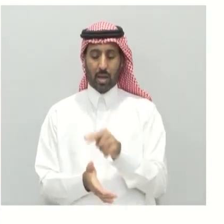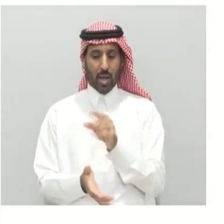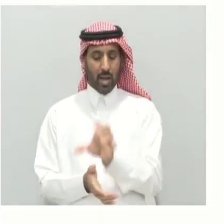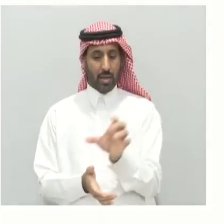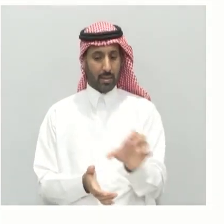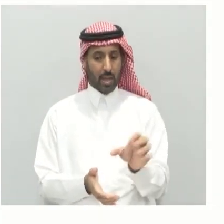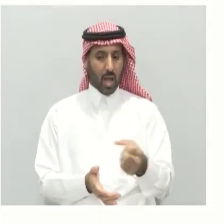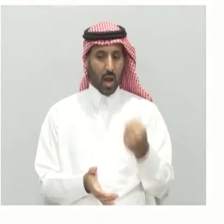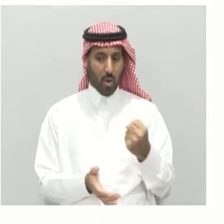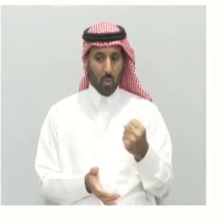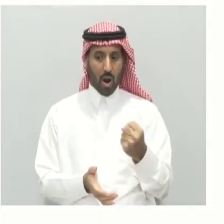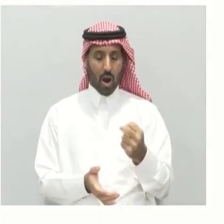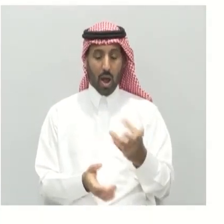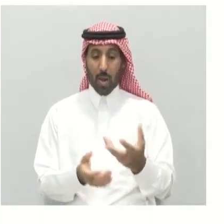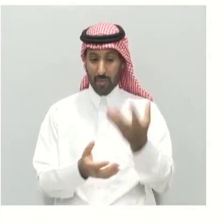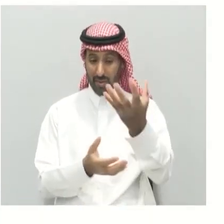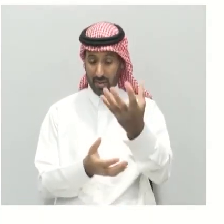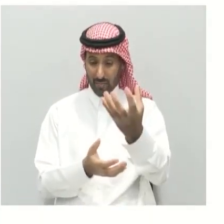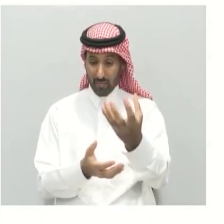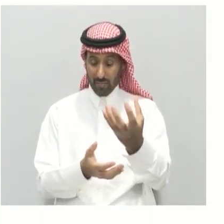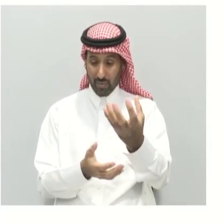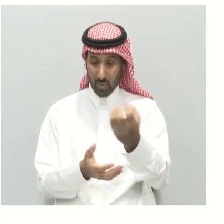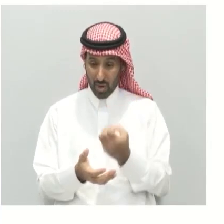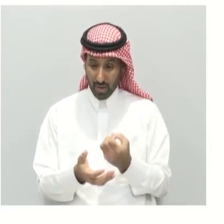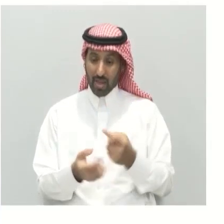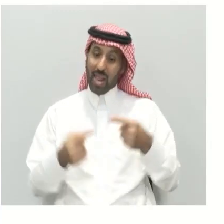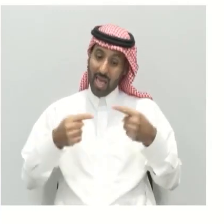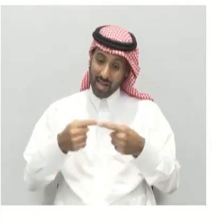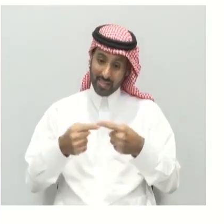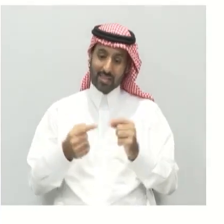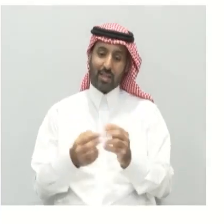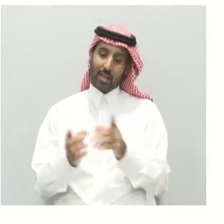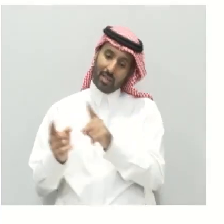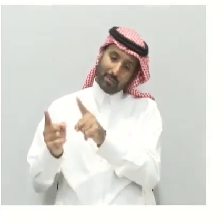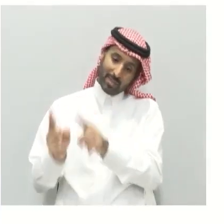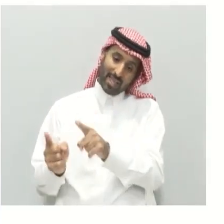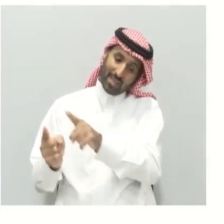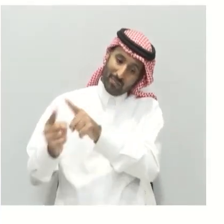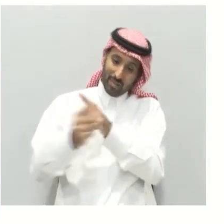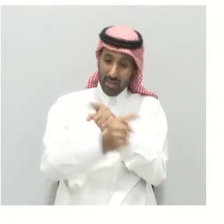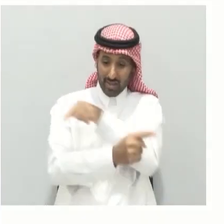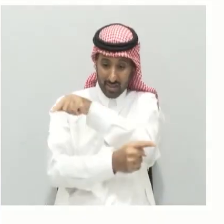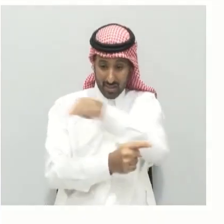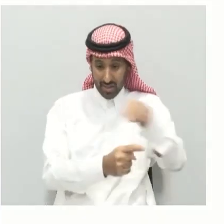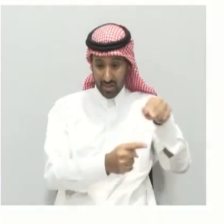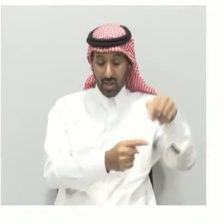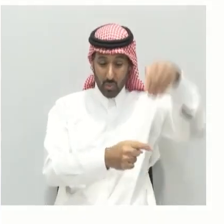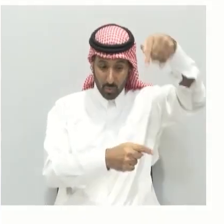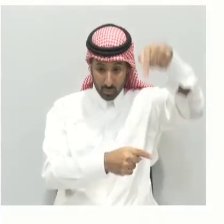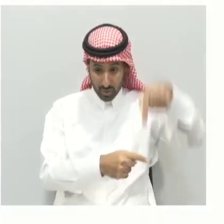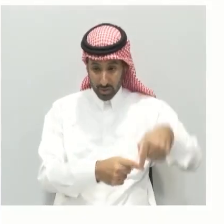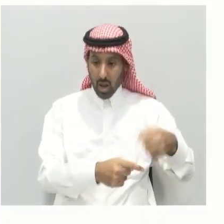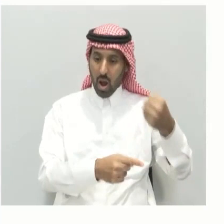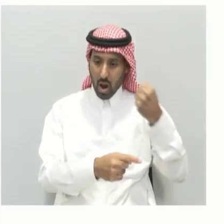تمثل اقوى عامل مختزل اقوى عامل مختزل العكس اللي هي عناصر المجموعات